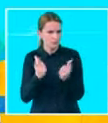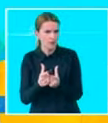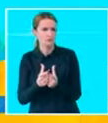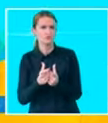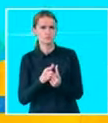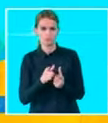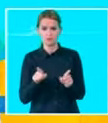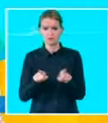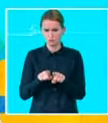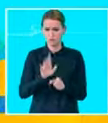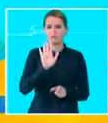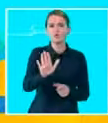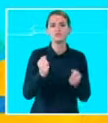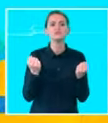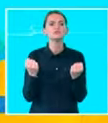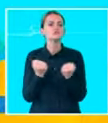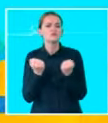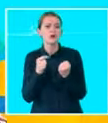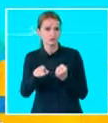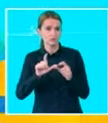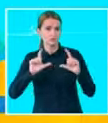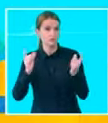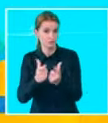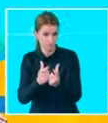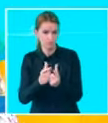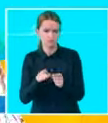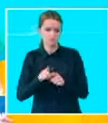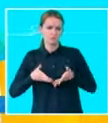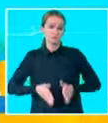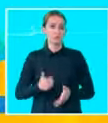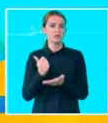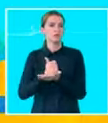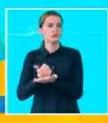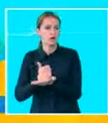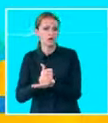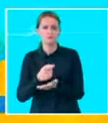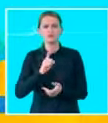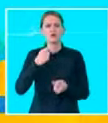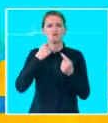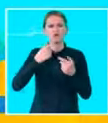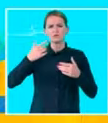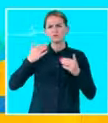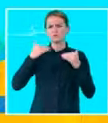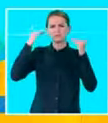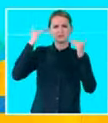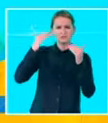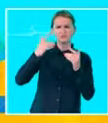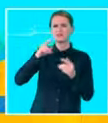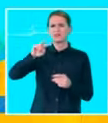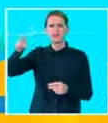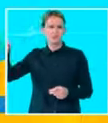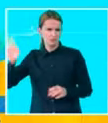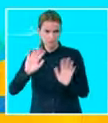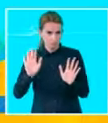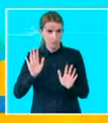роди човек, който е гей, ако имаш много възрастен и дементен родител, ако имаш дете с някакви специални физически нужди,